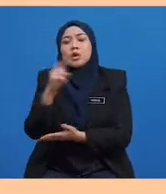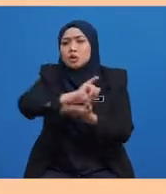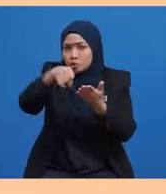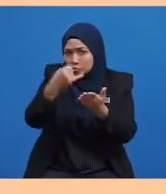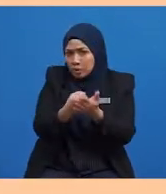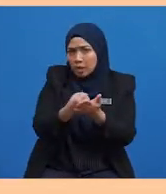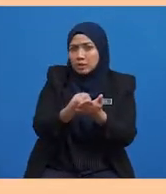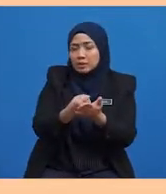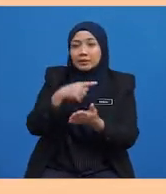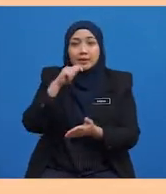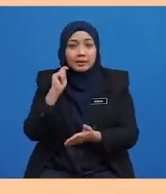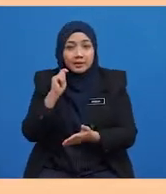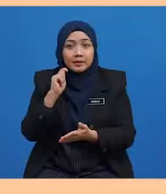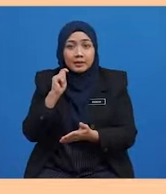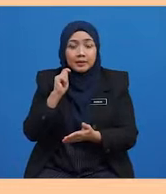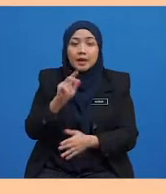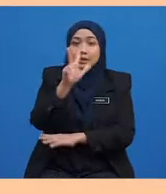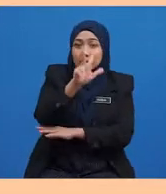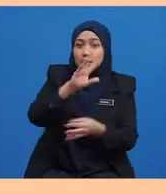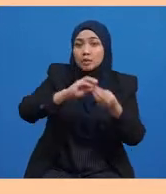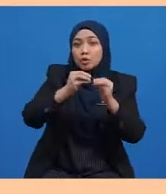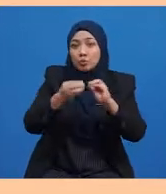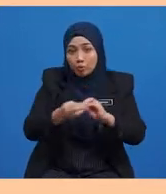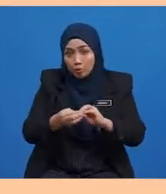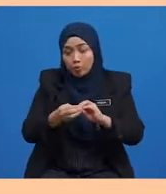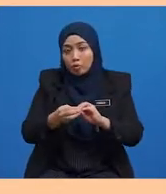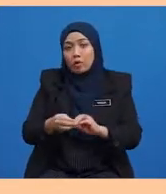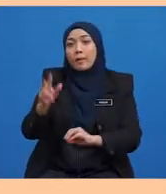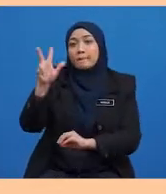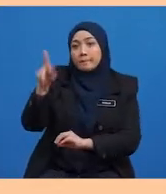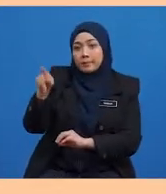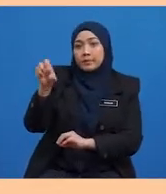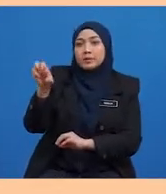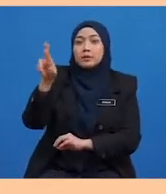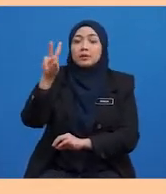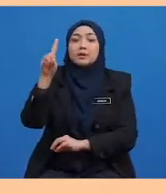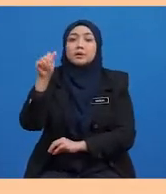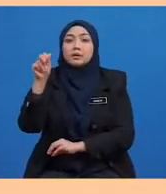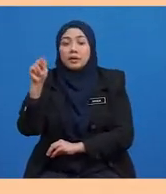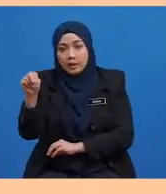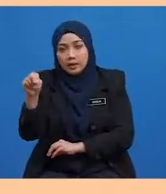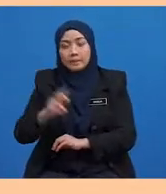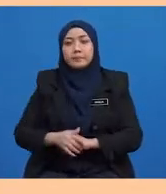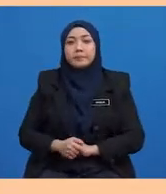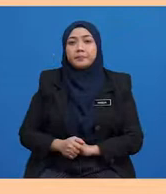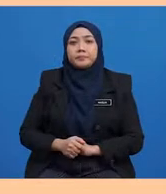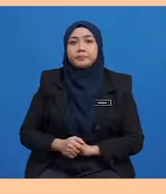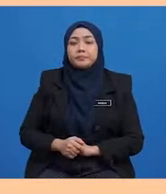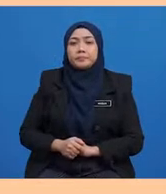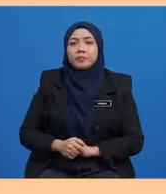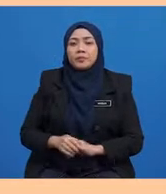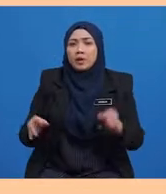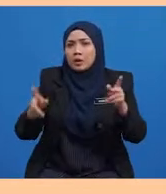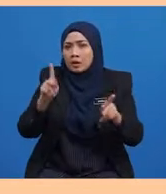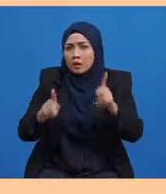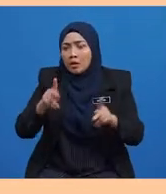tersebut, 3 daripadanya adalah nombor perdana. Jika murid-murid menulis